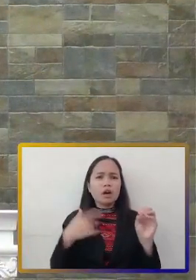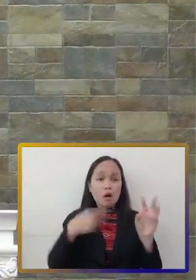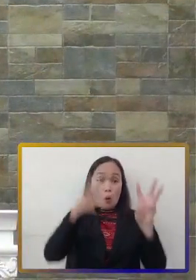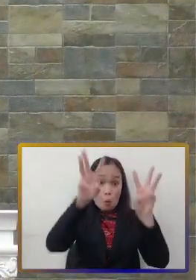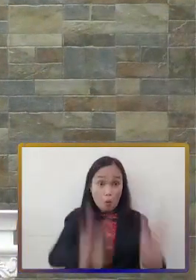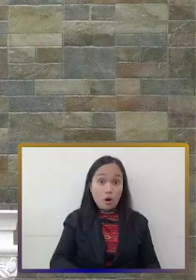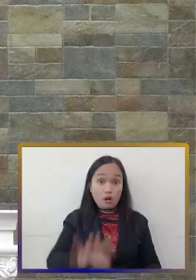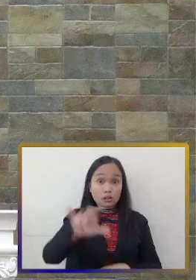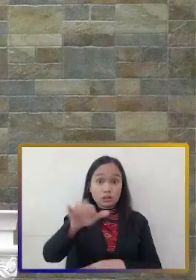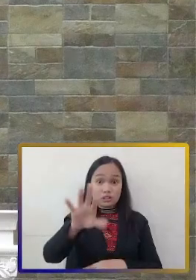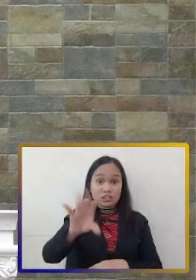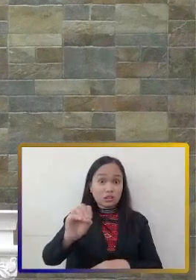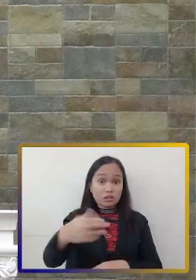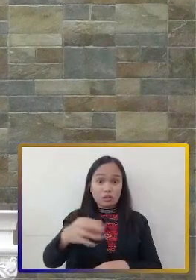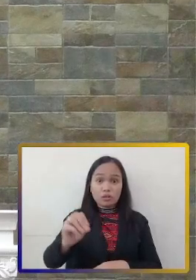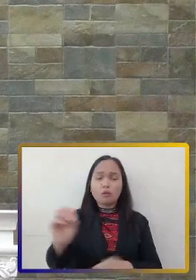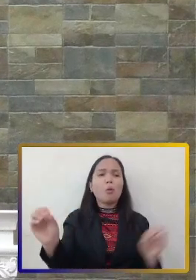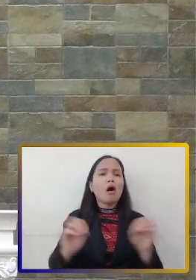No, there's nothing.